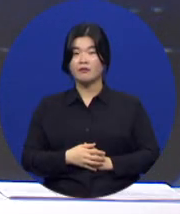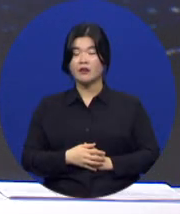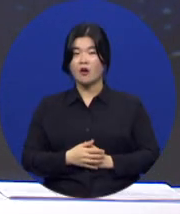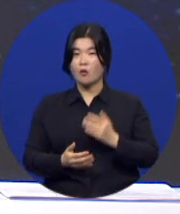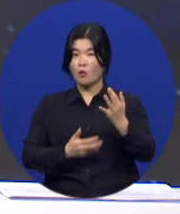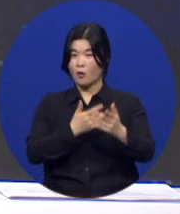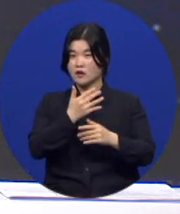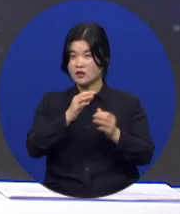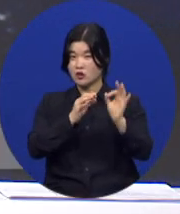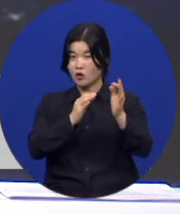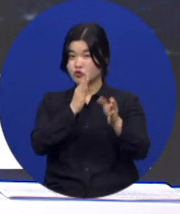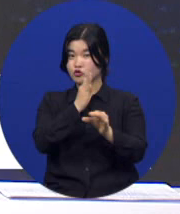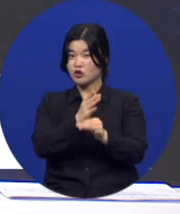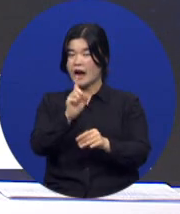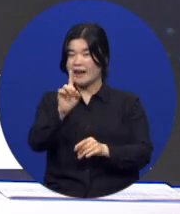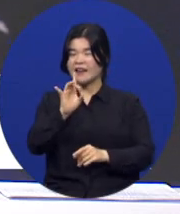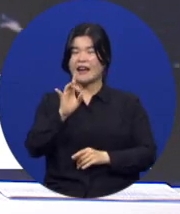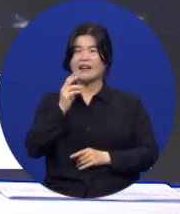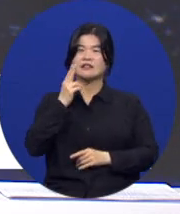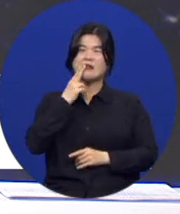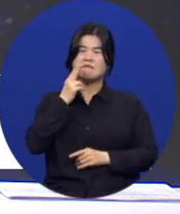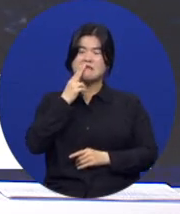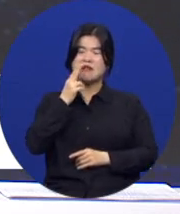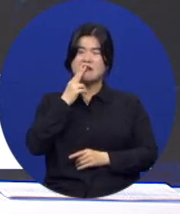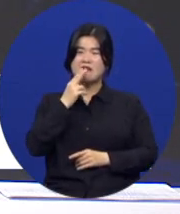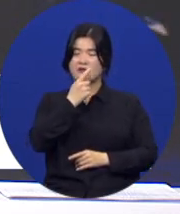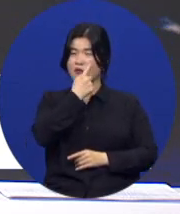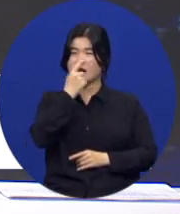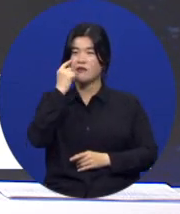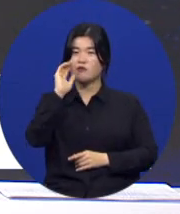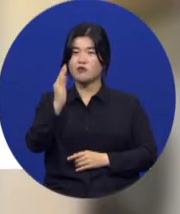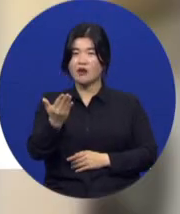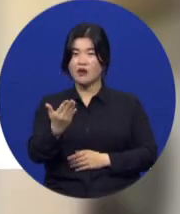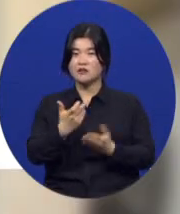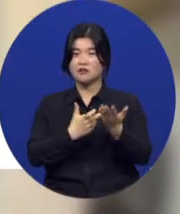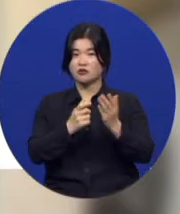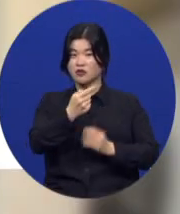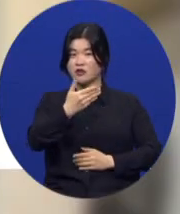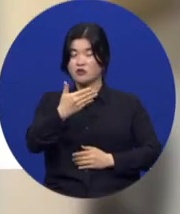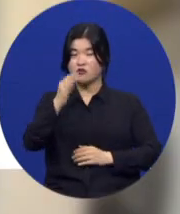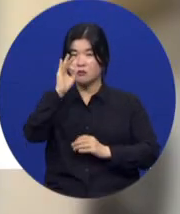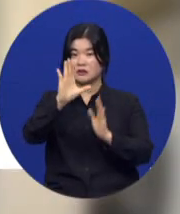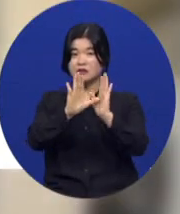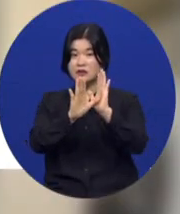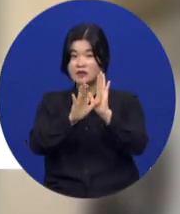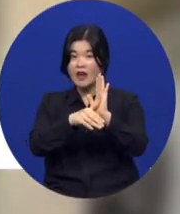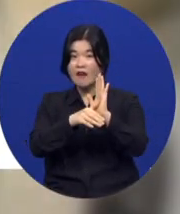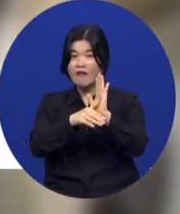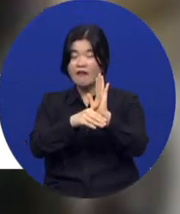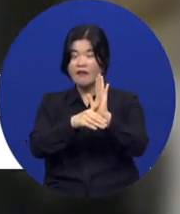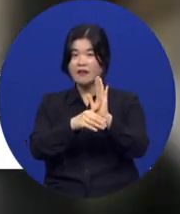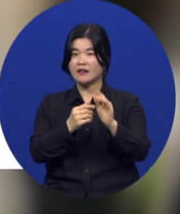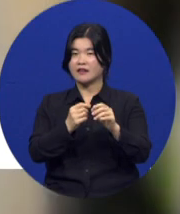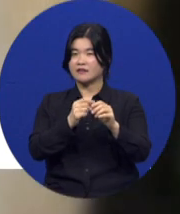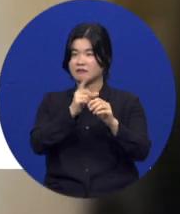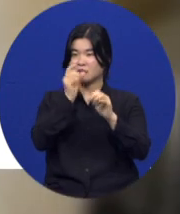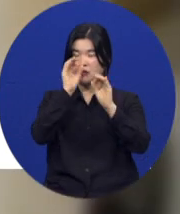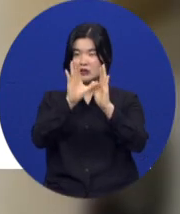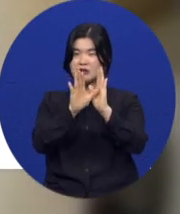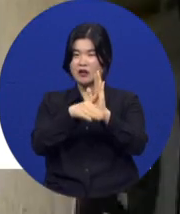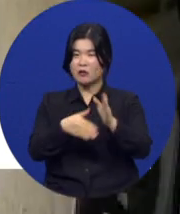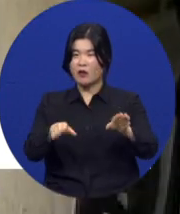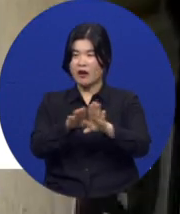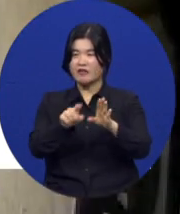화제 10건 가운데 한 것은 담뱃불로 인한 실화 로 나타났습니다 제주소방서 에 따르면 지난해부터 지난달까지 관내에서